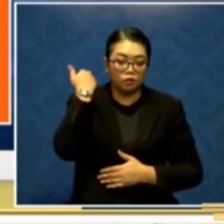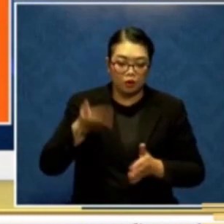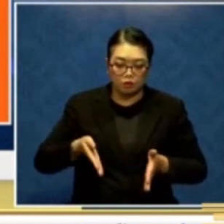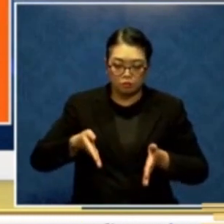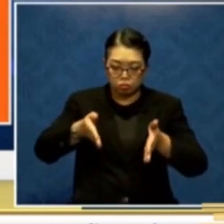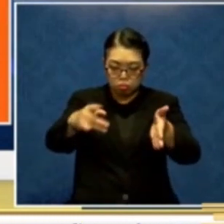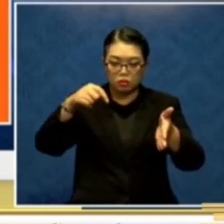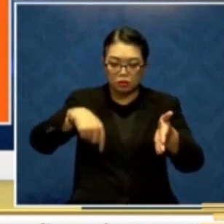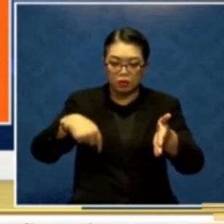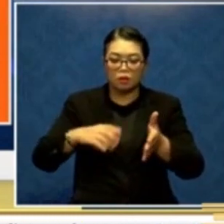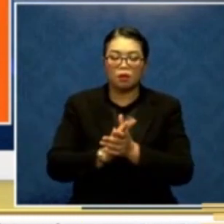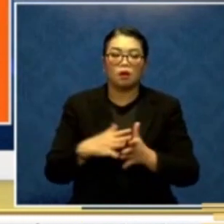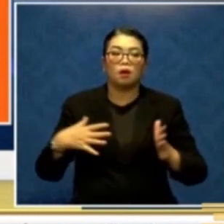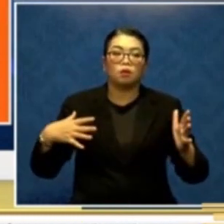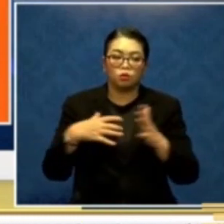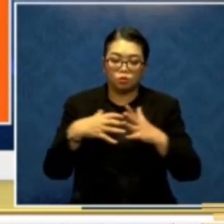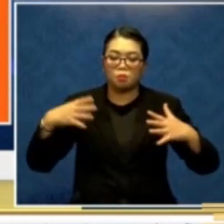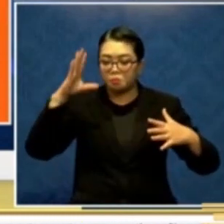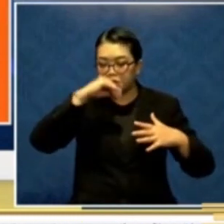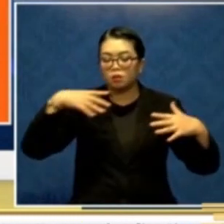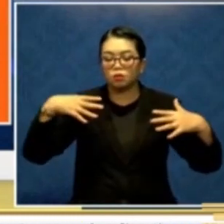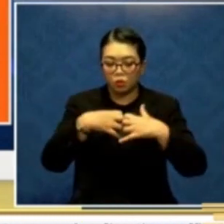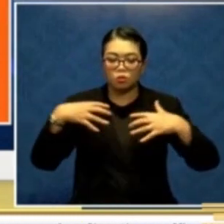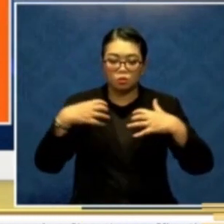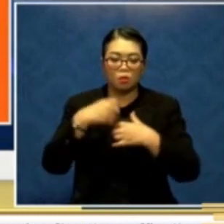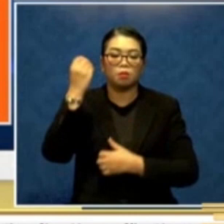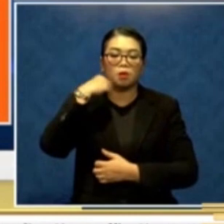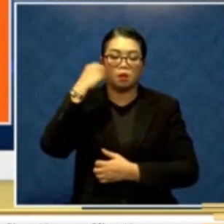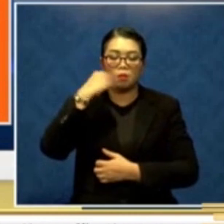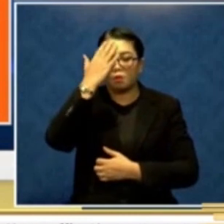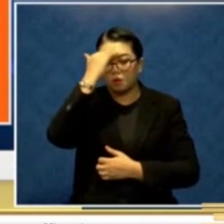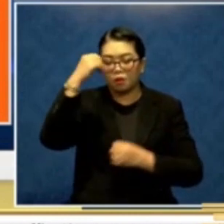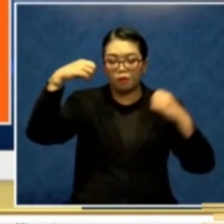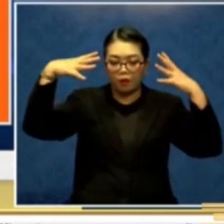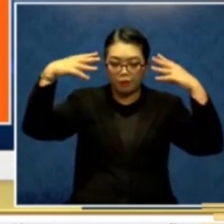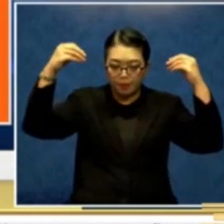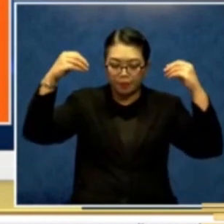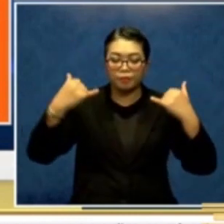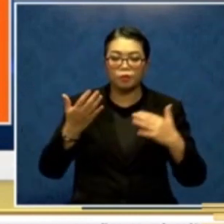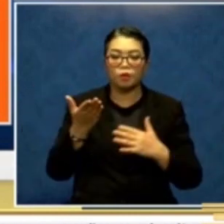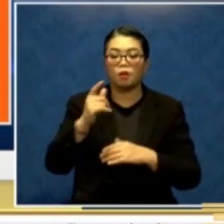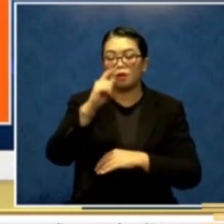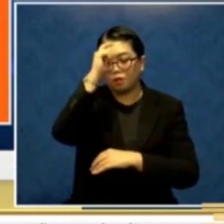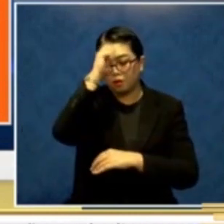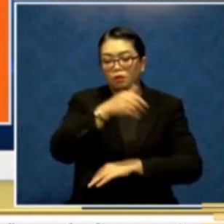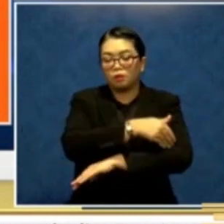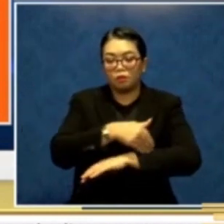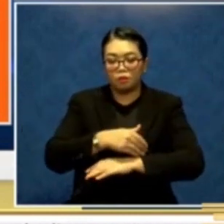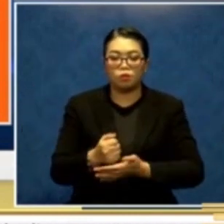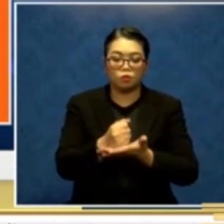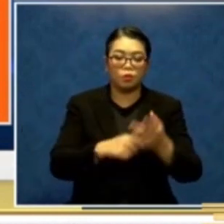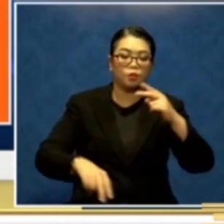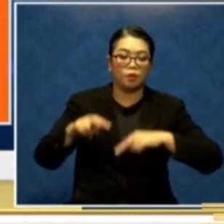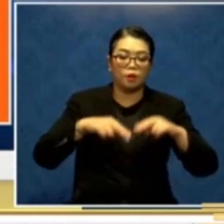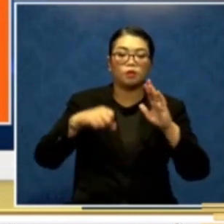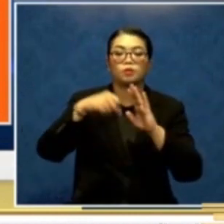ไฟดับต้นต้นเกิดอุบัติเหตุบ่อยในช่วงกางคืนกัผู้ชายรถใช้ถนนขอให้สำนงงานโยธากงเทมหาหาระครเร่